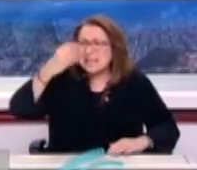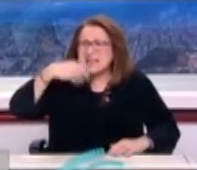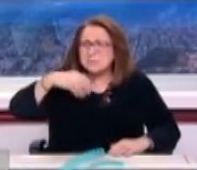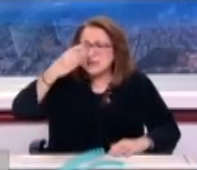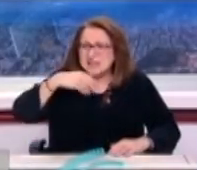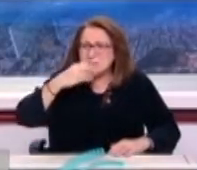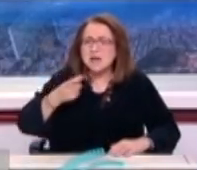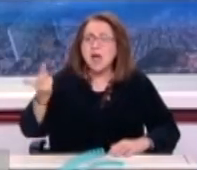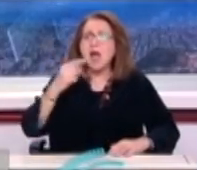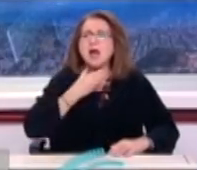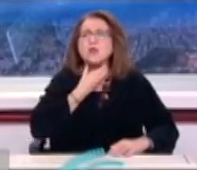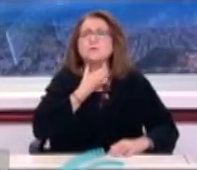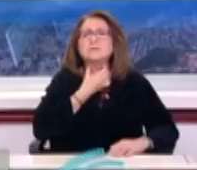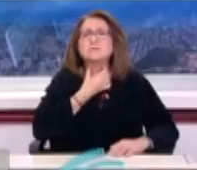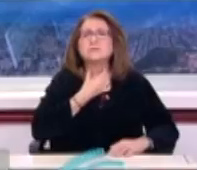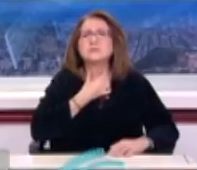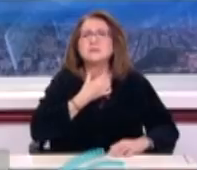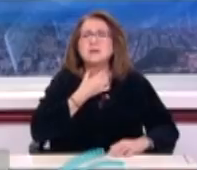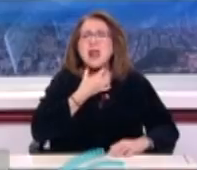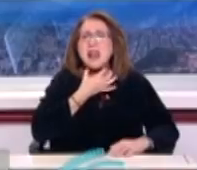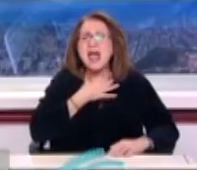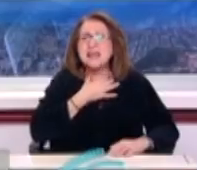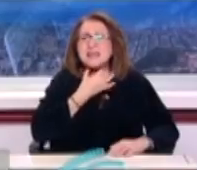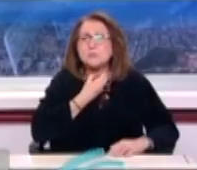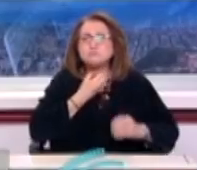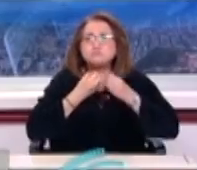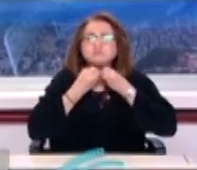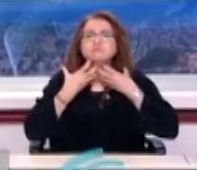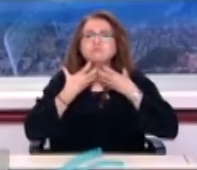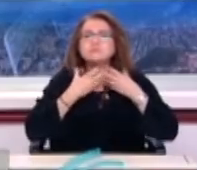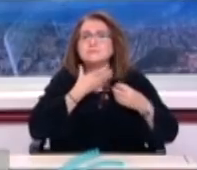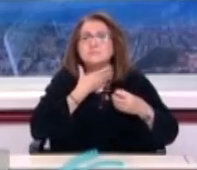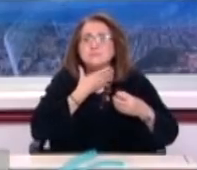φοβερή λαρυγγίτιδα και δεν μπορούν να αναπνεύσουν καμιά φορά τα μικρά, ή